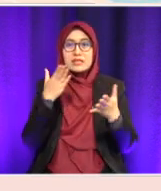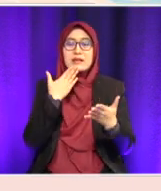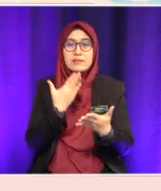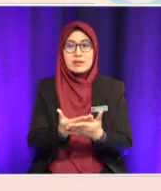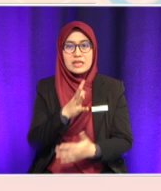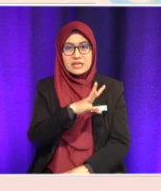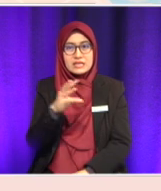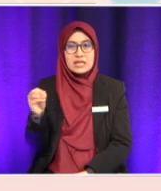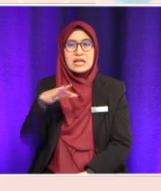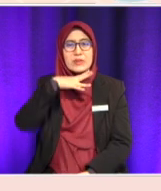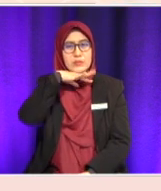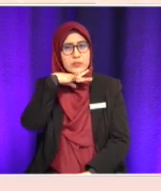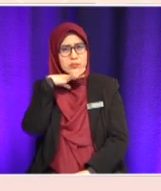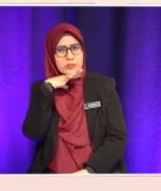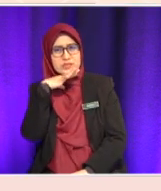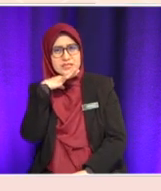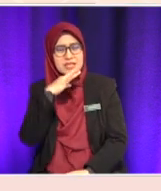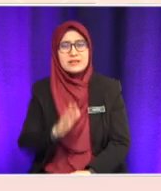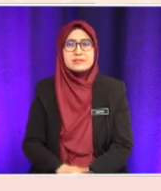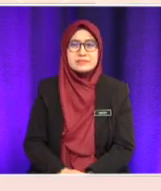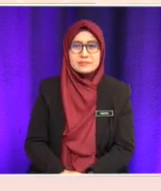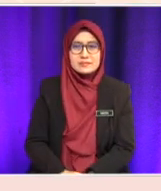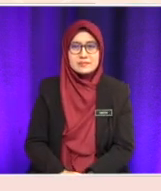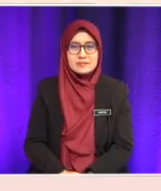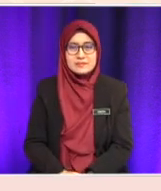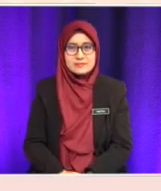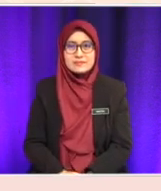secara langsung atau sebaliknya